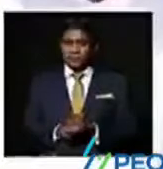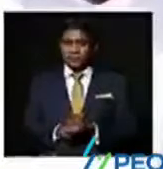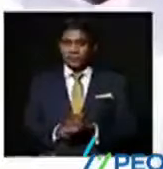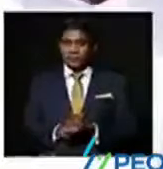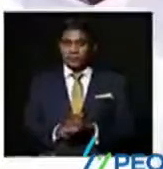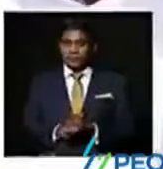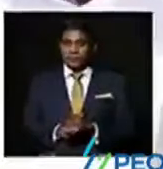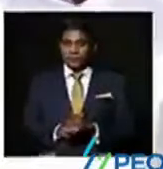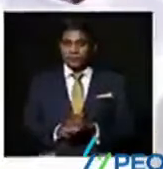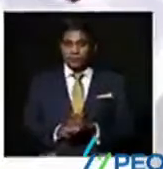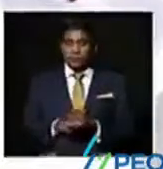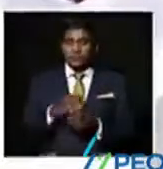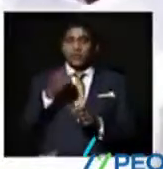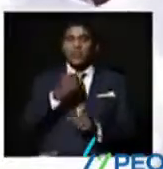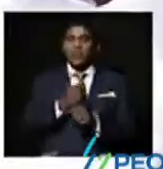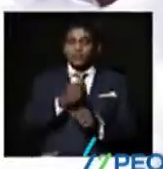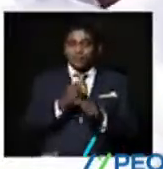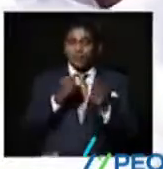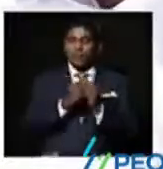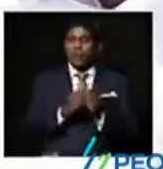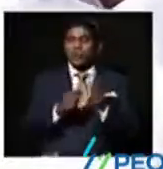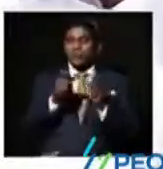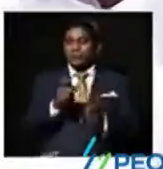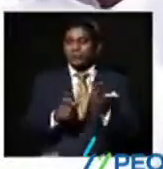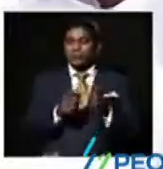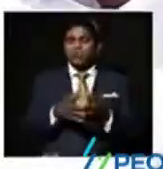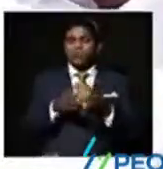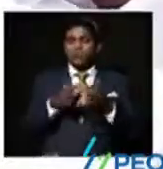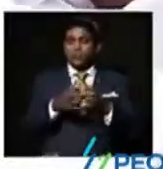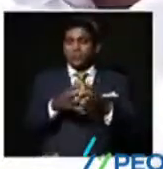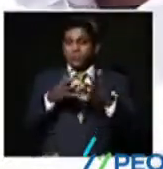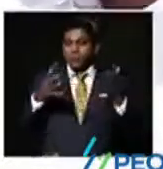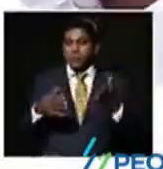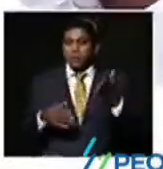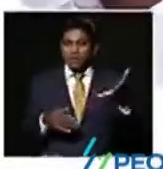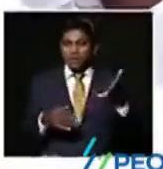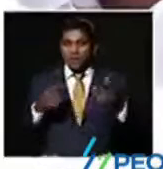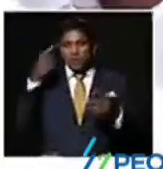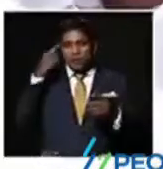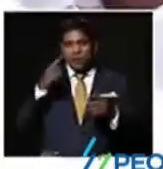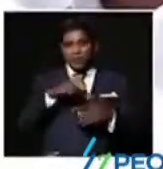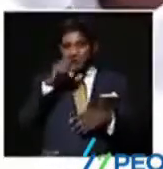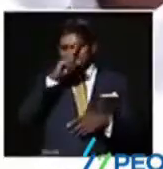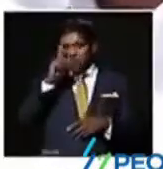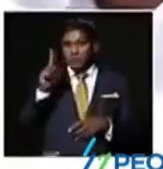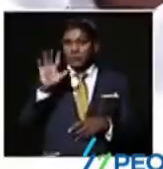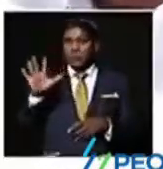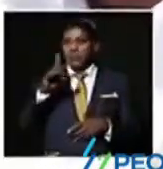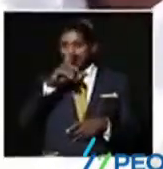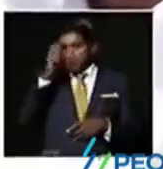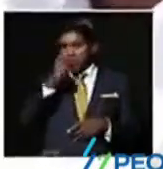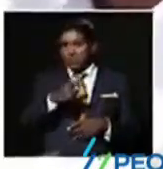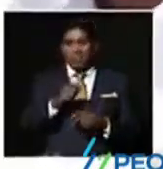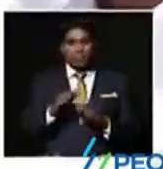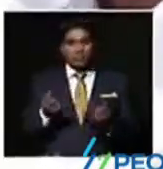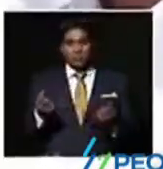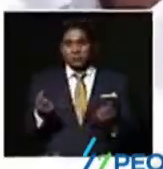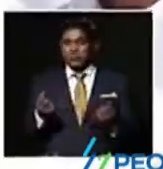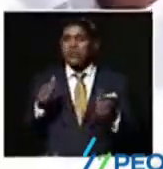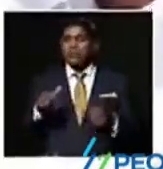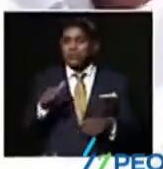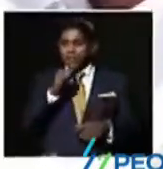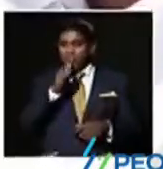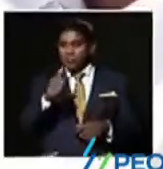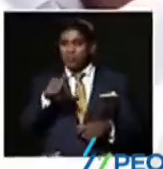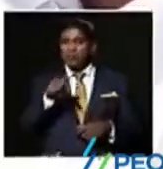රජයේ සේවකයන් ඉතාම බරපතල අමාරු තත්ත්වයකට ඇති වෙලා ඉන්නවා. එයාට දැන් මාස 5ක් තිස්සේ වැටුපක් ලැබෙන්නේ නැහැ. ඇත්තටම